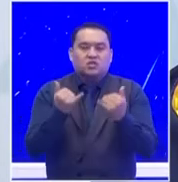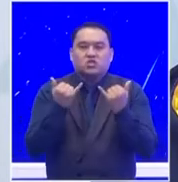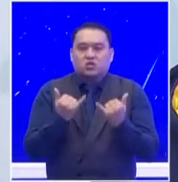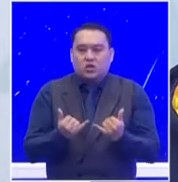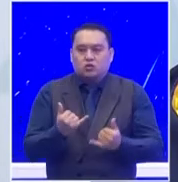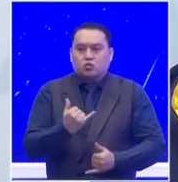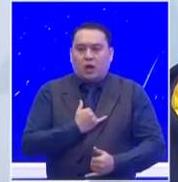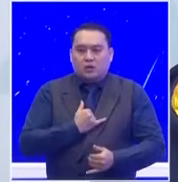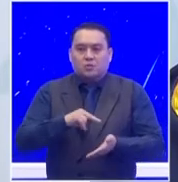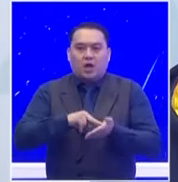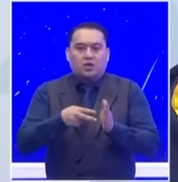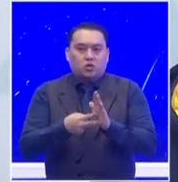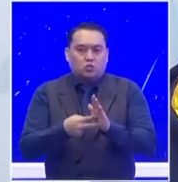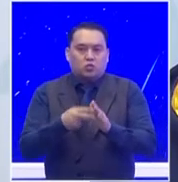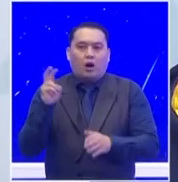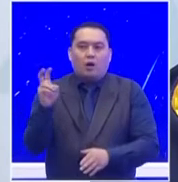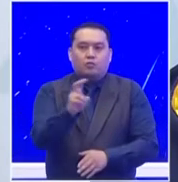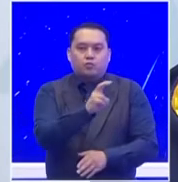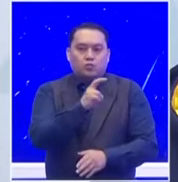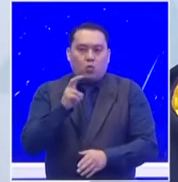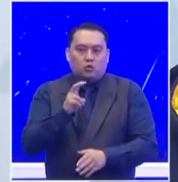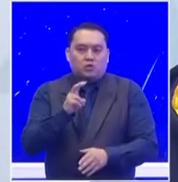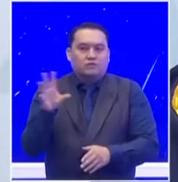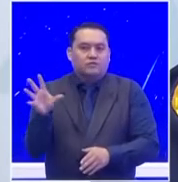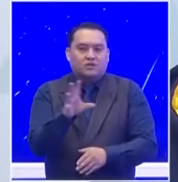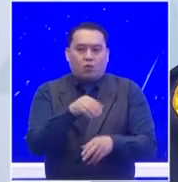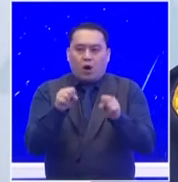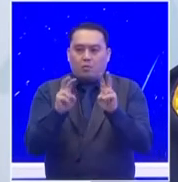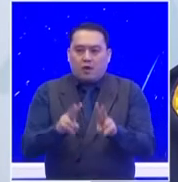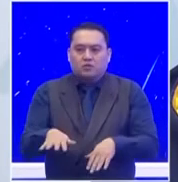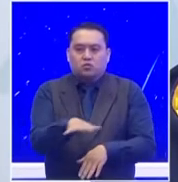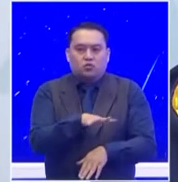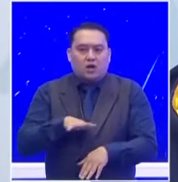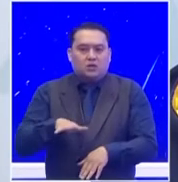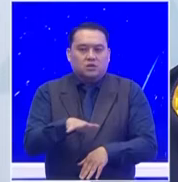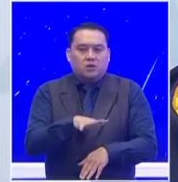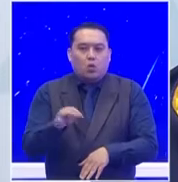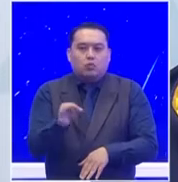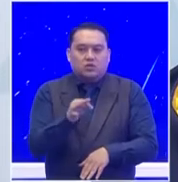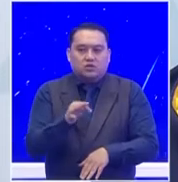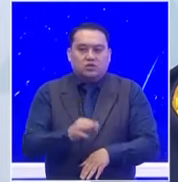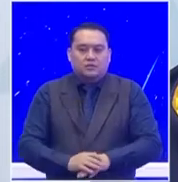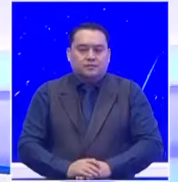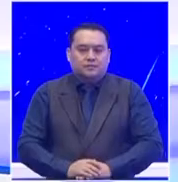момент планируется обход всего паводкоопасного участка по области.